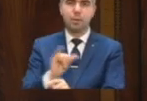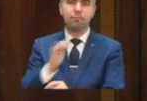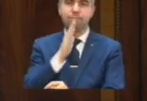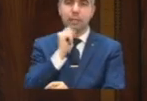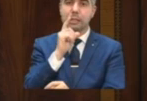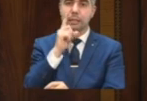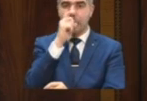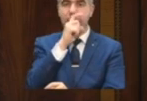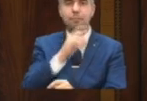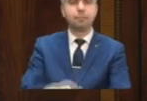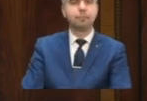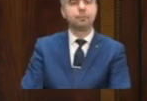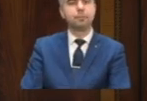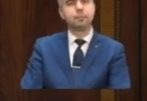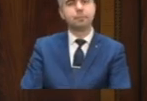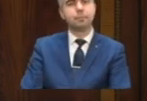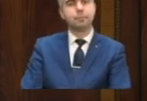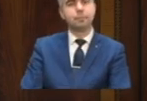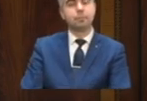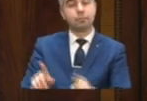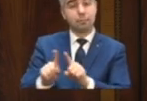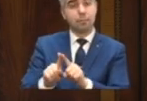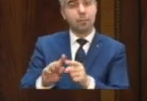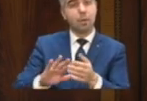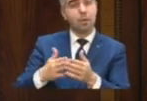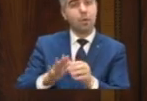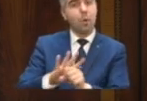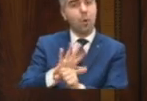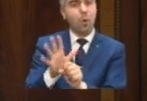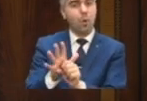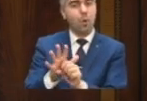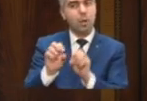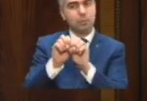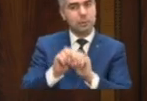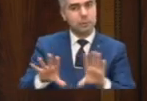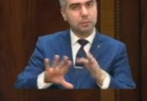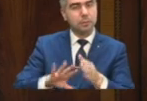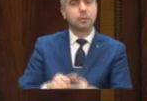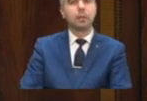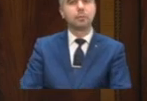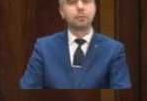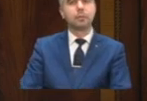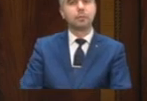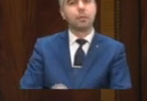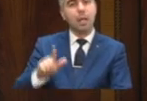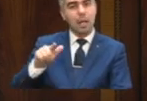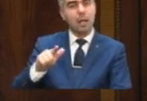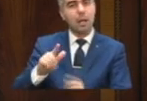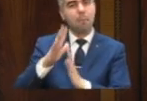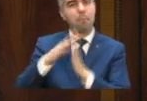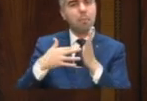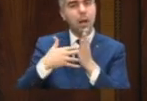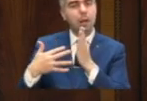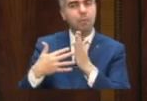لذلك في ظل الضرر الناتج عن تداعي جائحة كورونا، سيد الوزيرة، هناك برامج سكنية